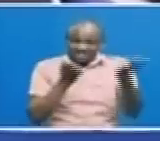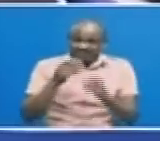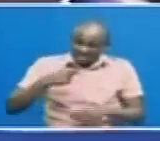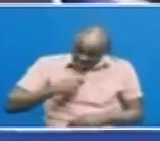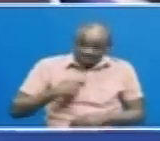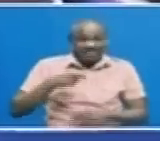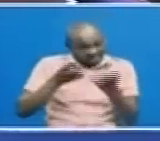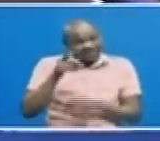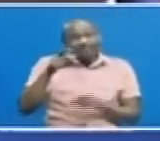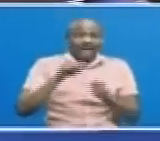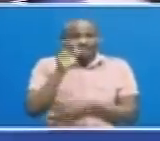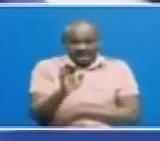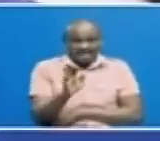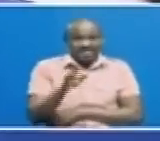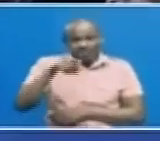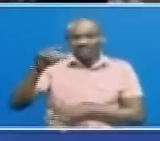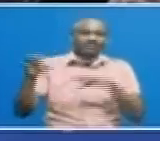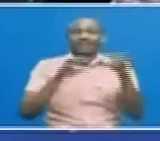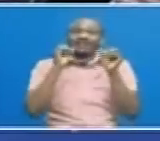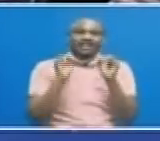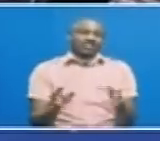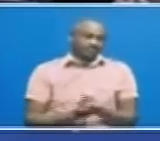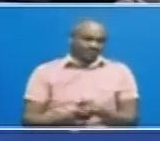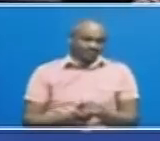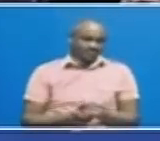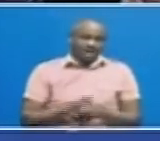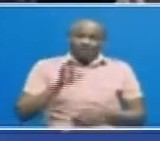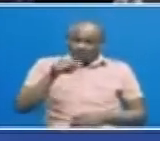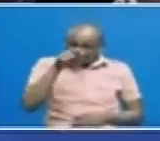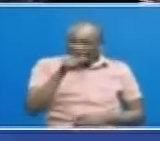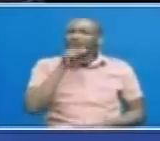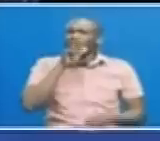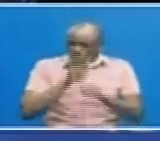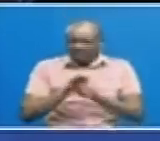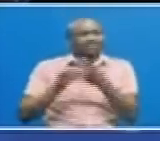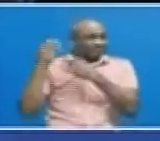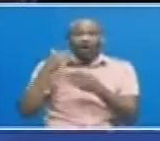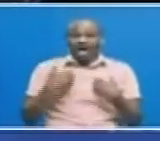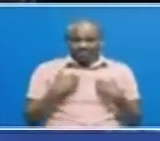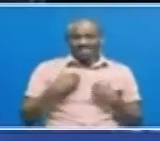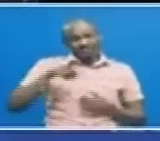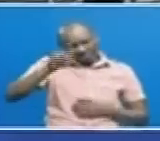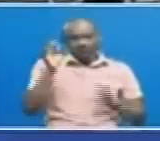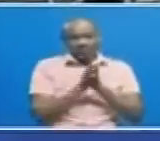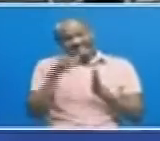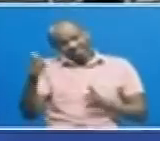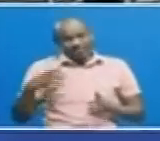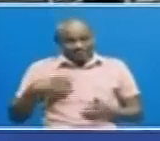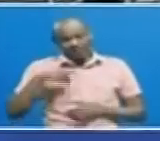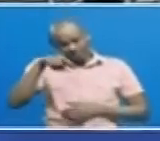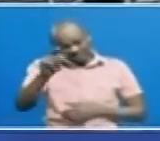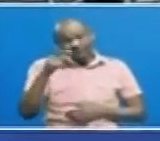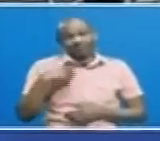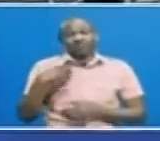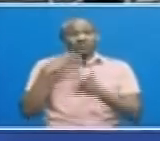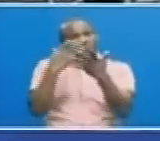kwa kumtengenezea gari hatutahangaika. Licha ya ahadi waliopewa na Rais Kenyatta, yeye na wenzake walizuiliwa kukutana